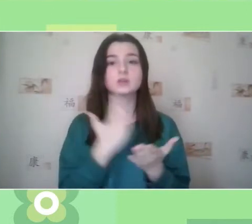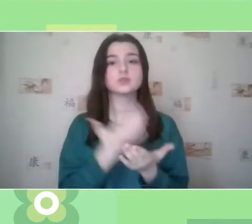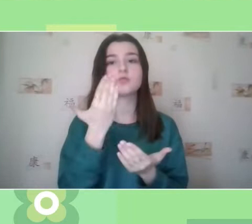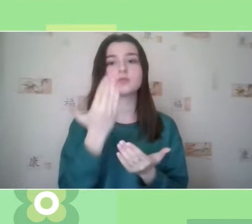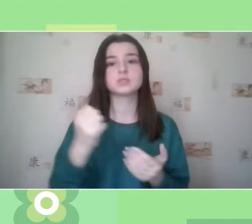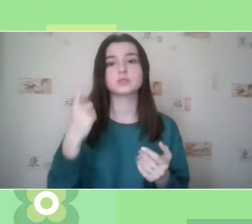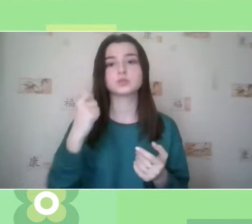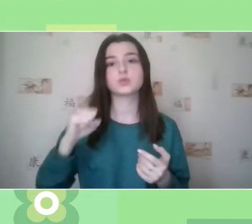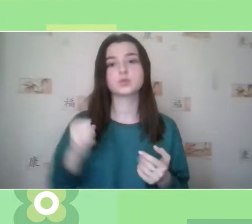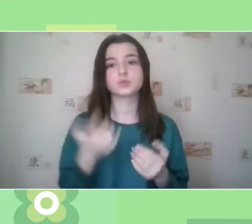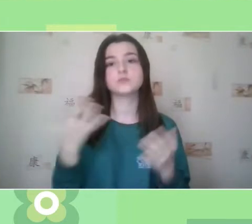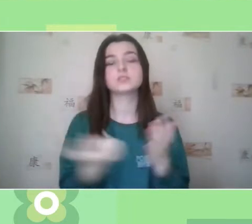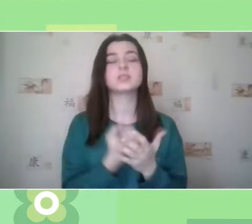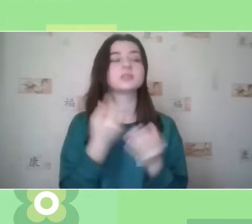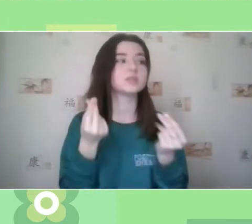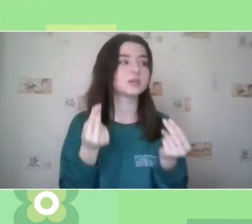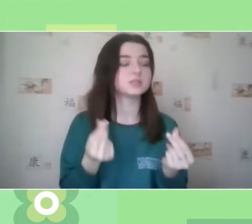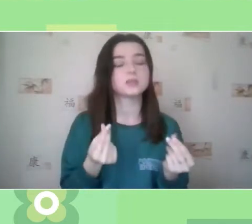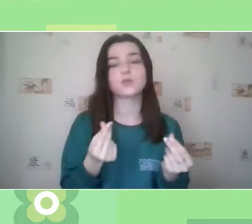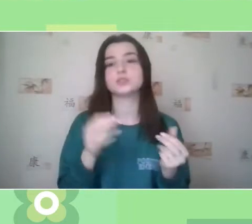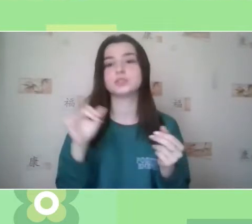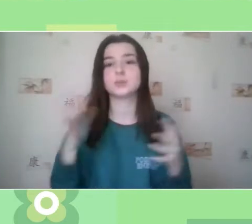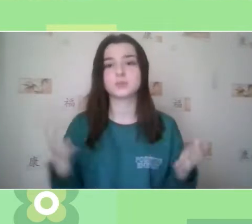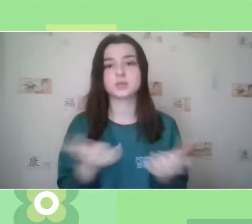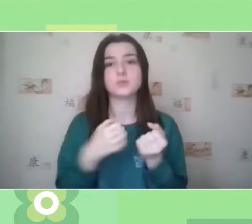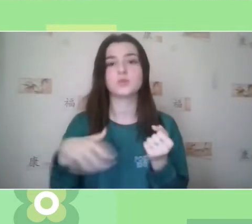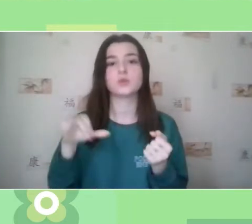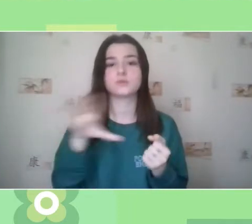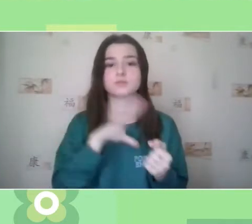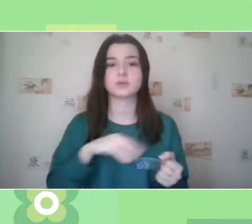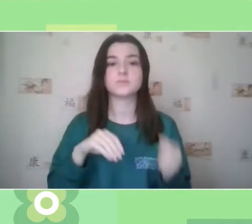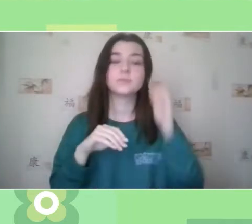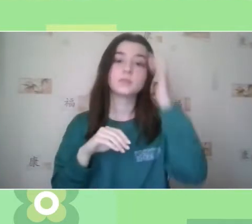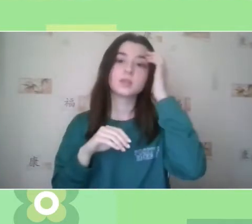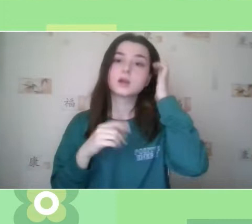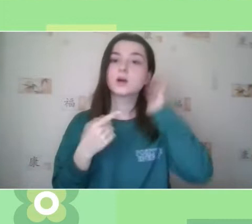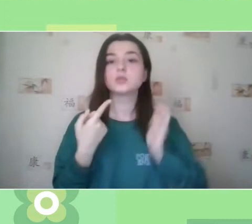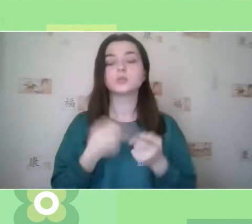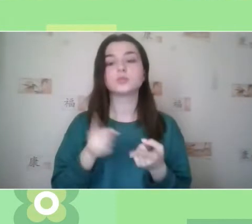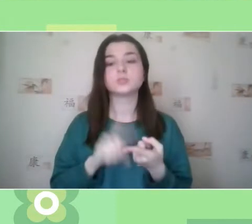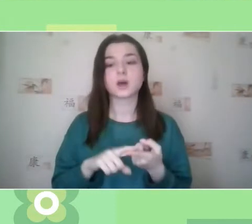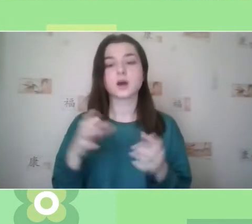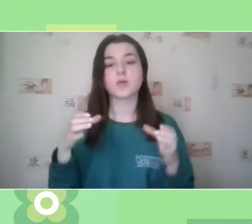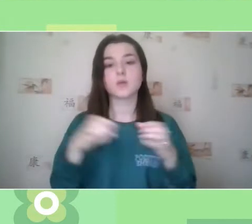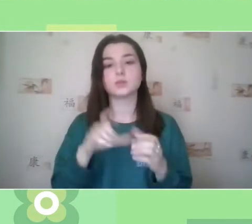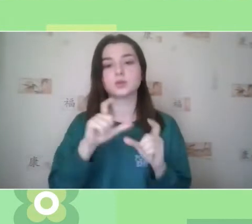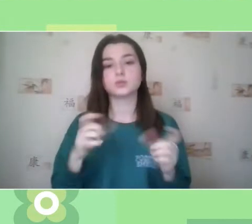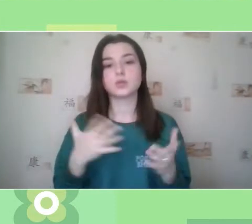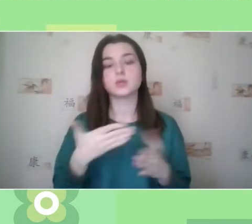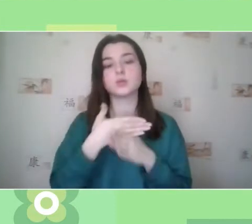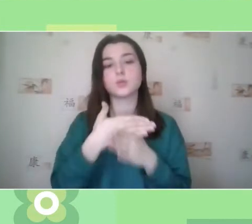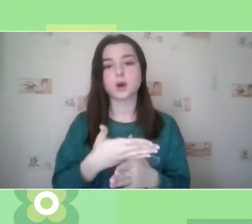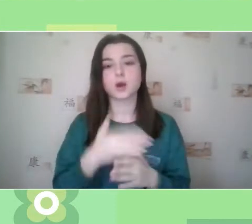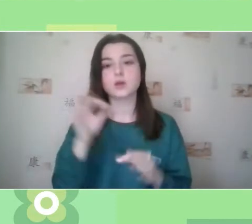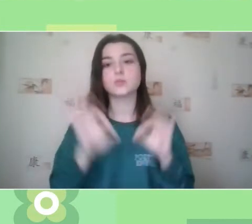то ти знайдеш і гривні, і підтримку, і натхнення, і все. І тому ця команда людей, які допомагають проєкт